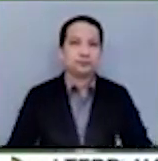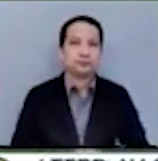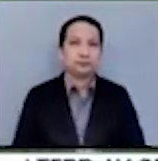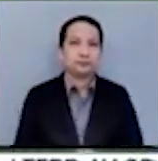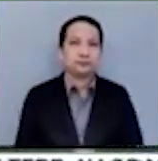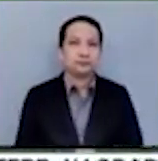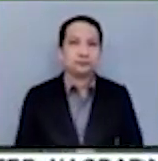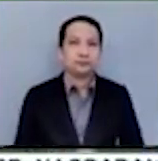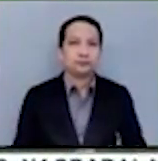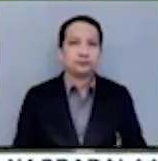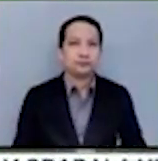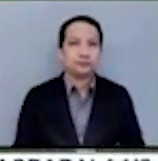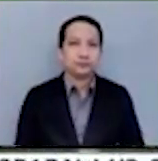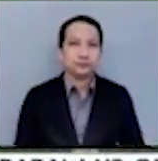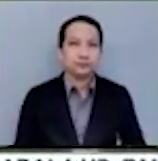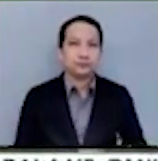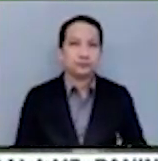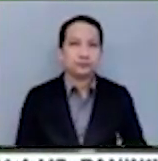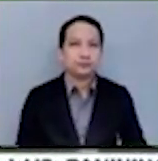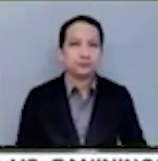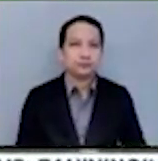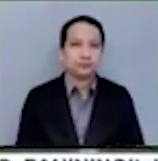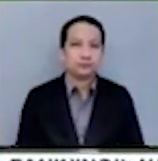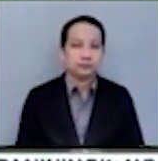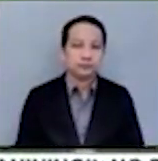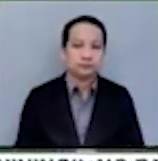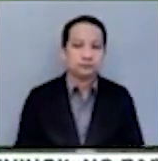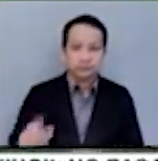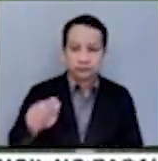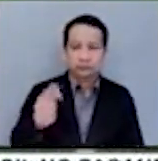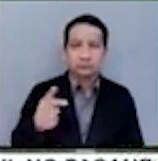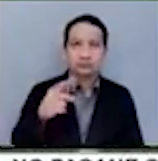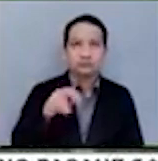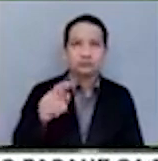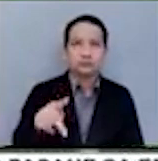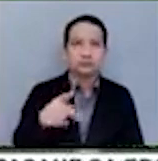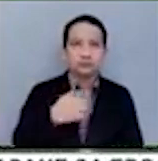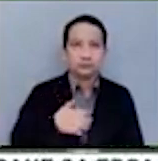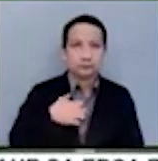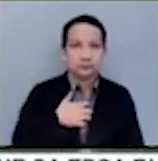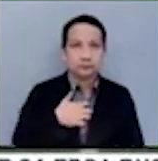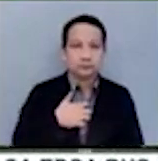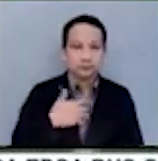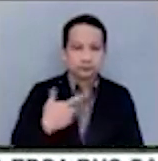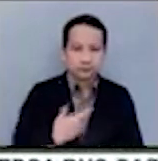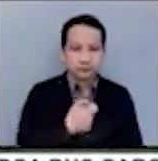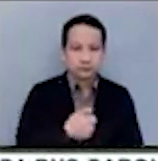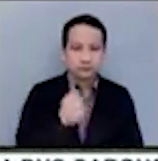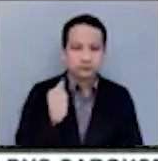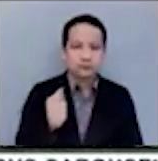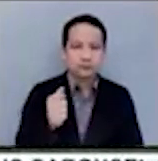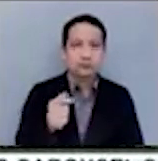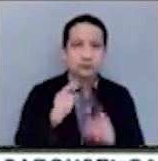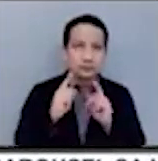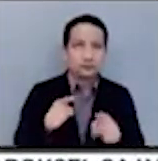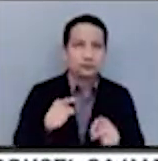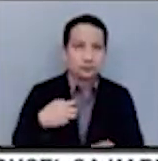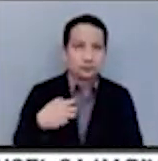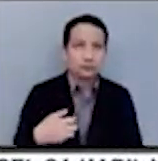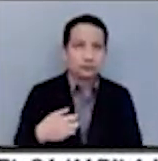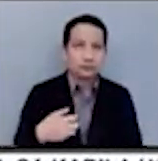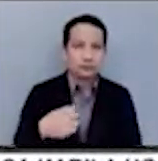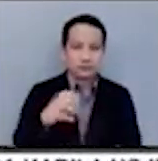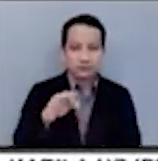Batagumpay na naresto ng tagig PNP ang isang dayuhan matapos ireklamo ng pananakit. Batay sa ulat ng police station ng Fort Bonifacio, Taguig